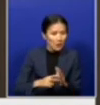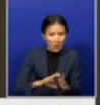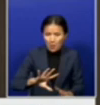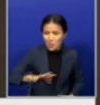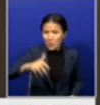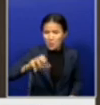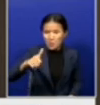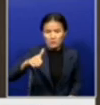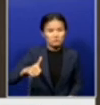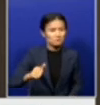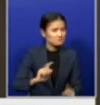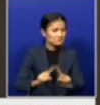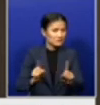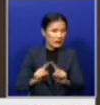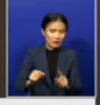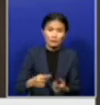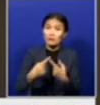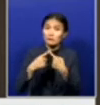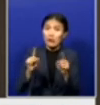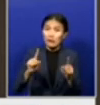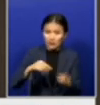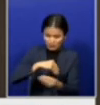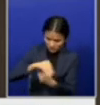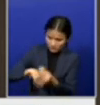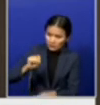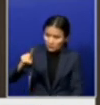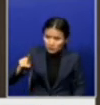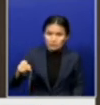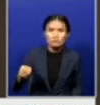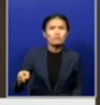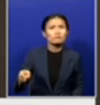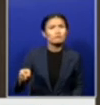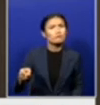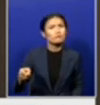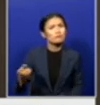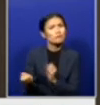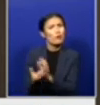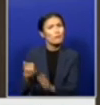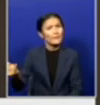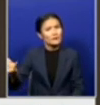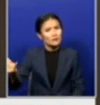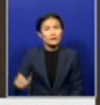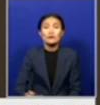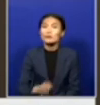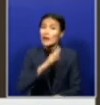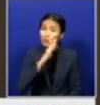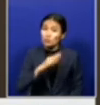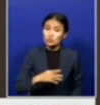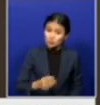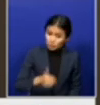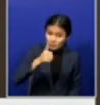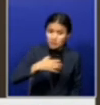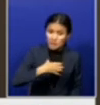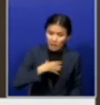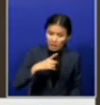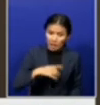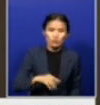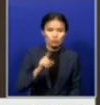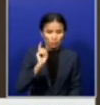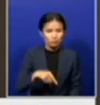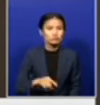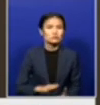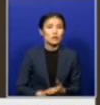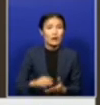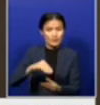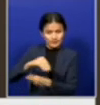จะต้องเป็นประเทศที่สามารถสร้างความสมดุลนะฮะในการระบาดในภาวะที่ควบคุมได้นะและประคับประ